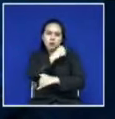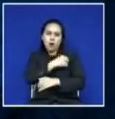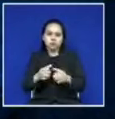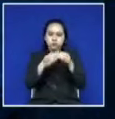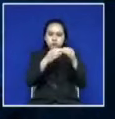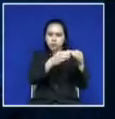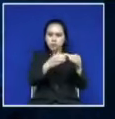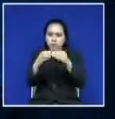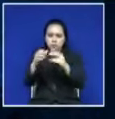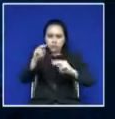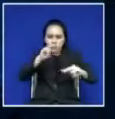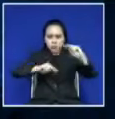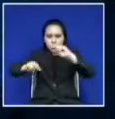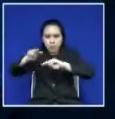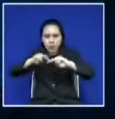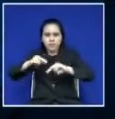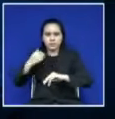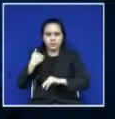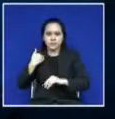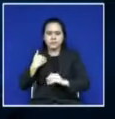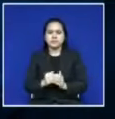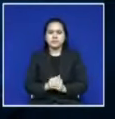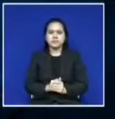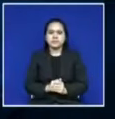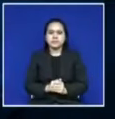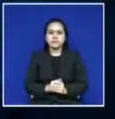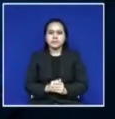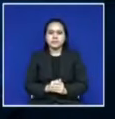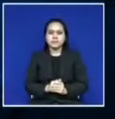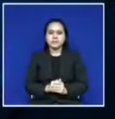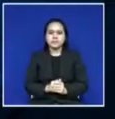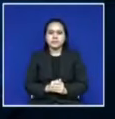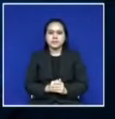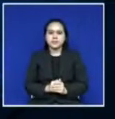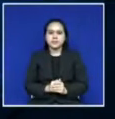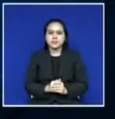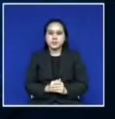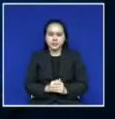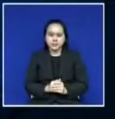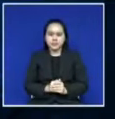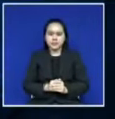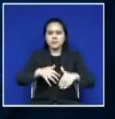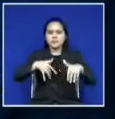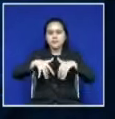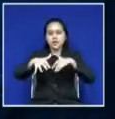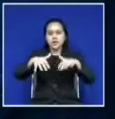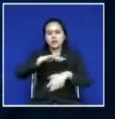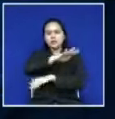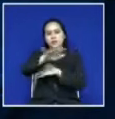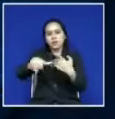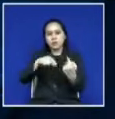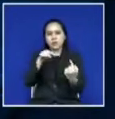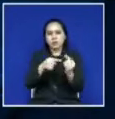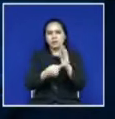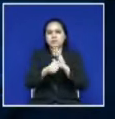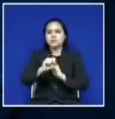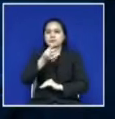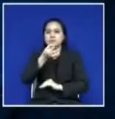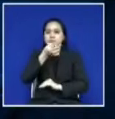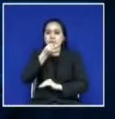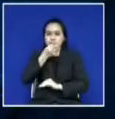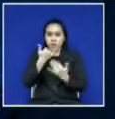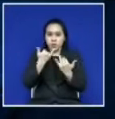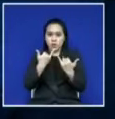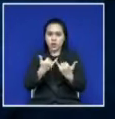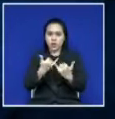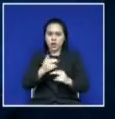อีกนะครับ2ประชาชนก็คือประชาชนในจังหวัดสมุทรสาครทั้งหมดที่เฝ้าระวังอาการต่างๆประชาชนที่มา